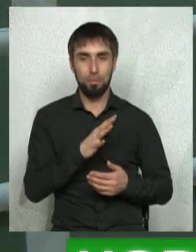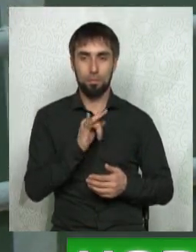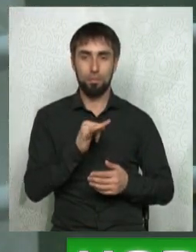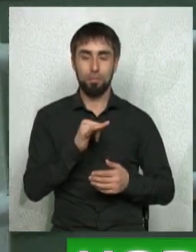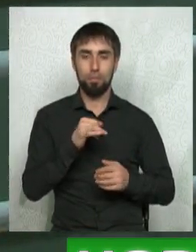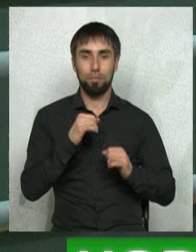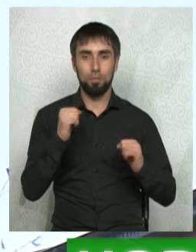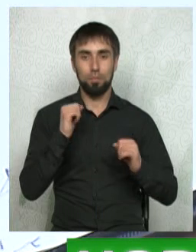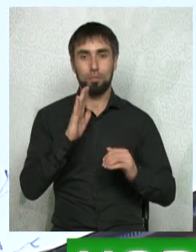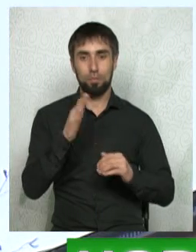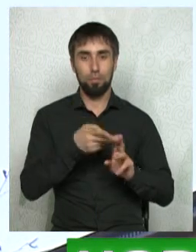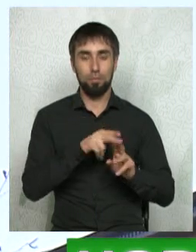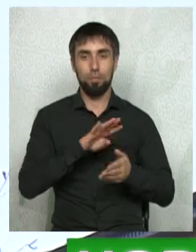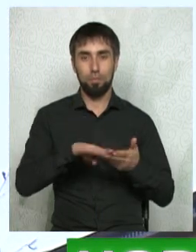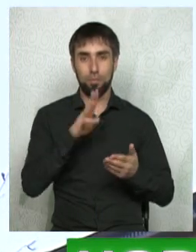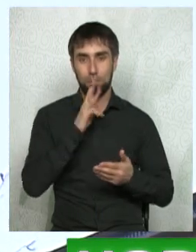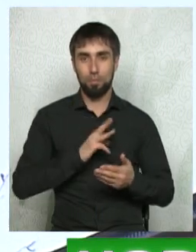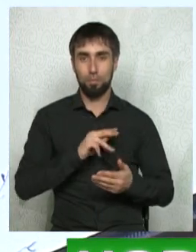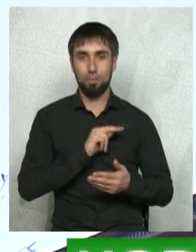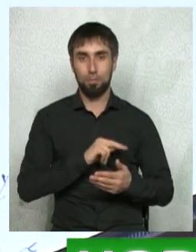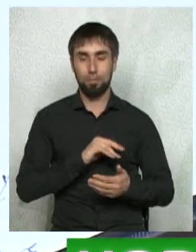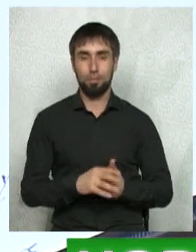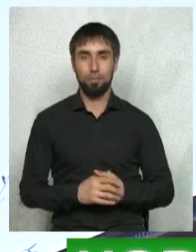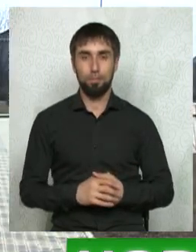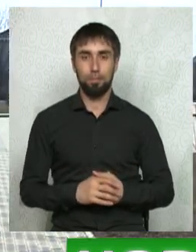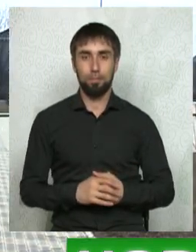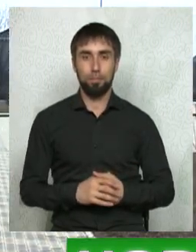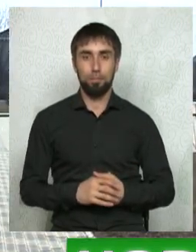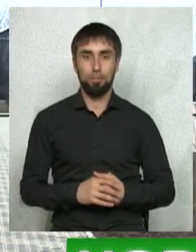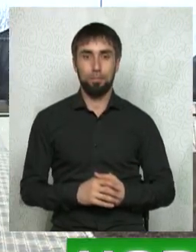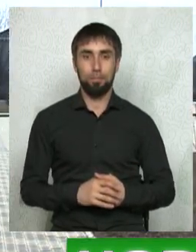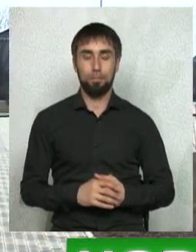спортивного будущего региона. Диана Дударова, Магомед Шаухалов, новости 24.